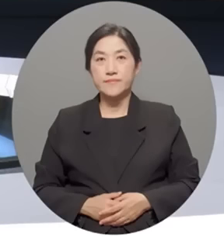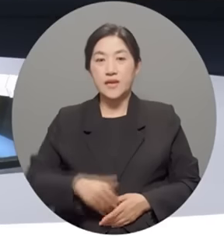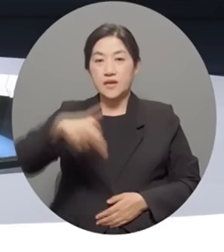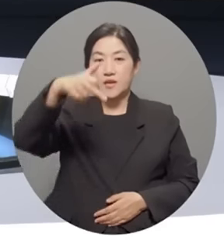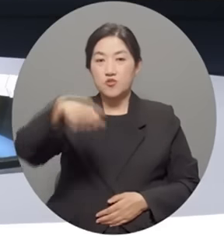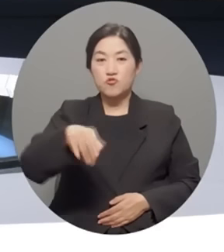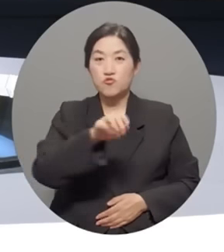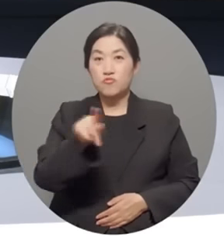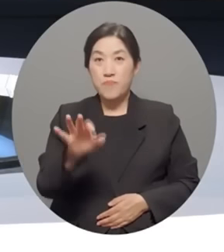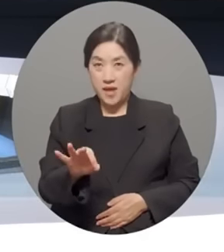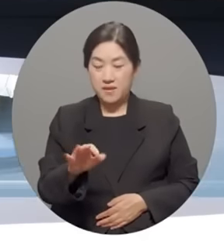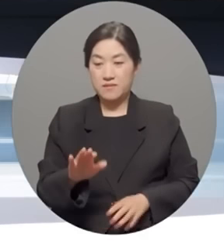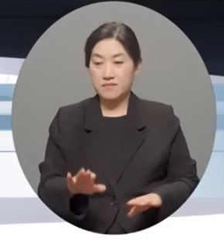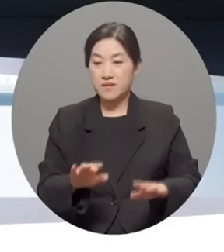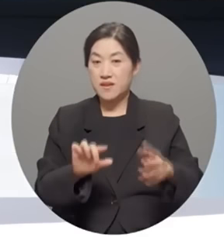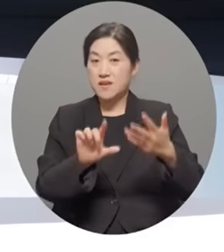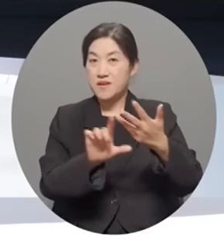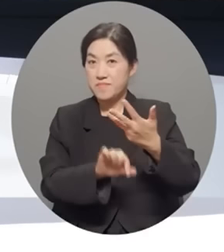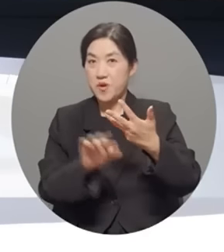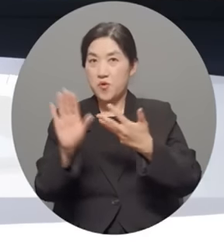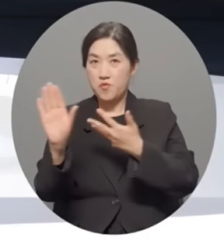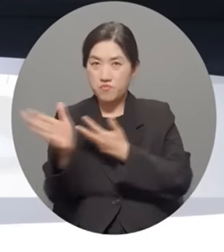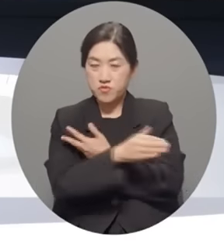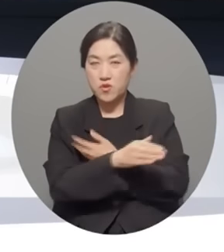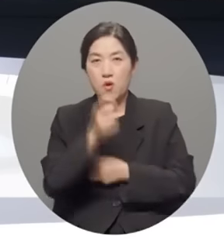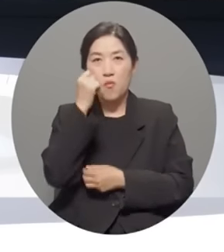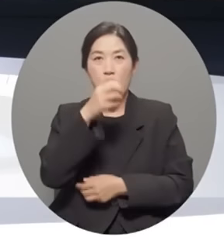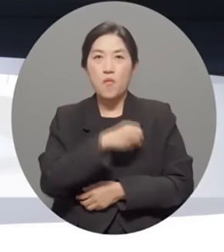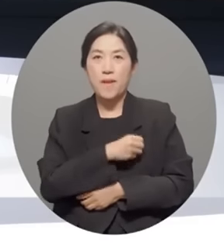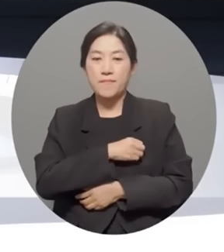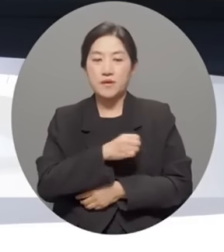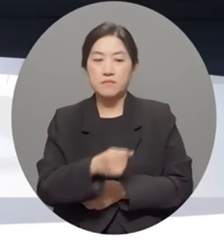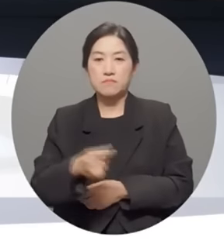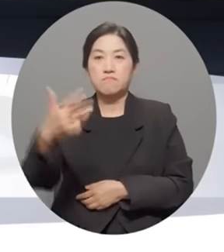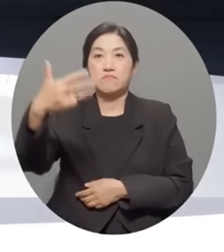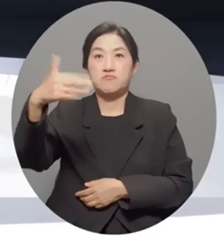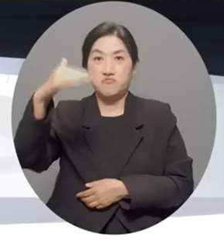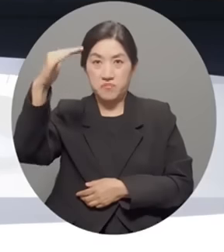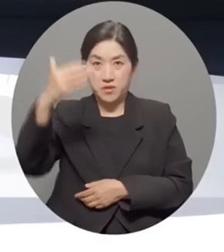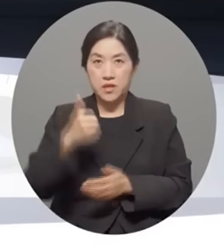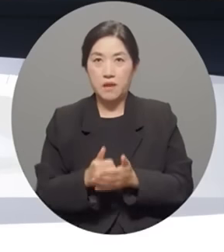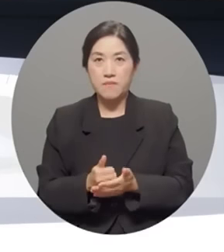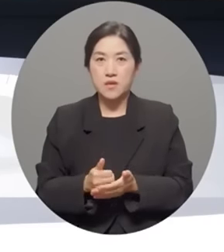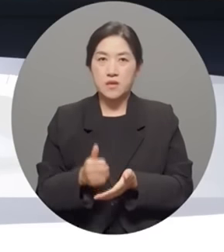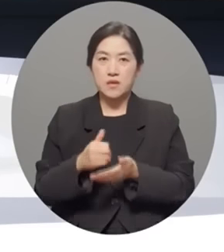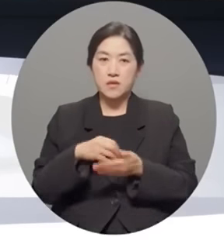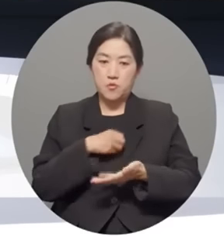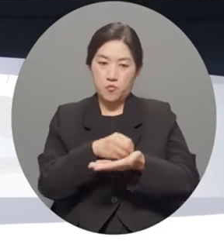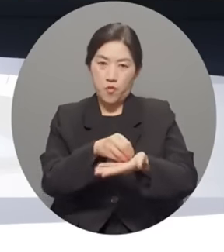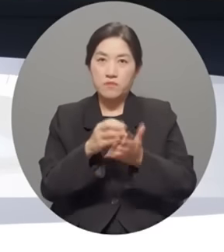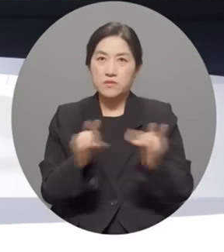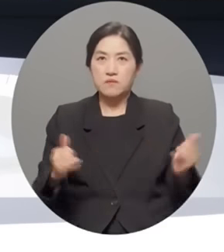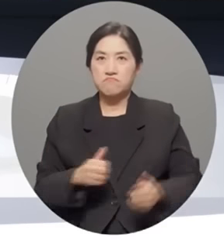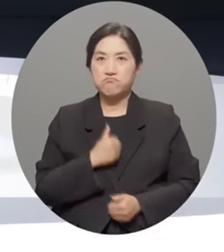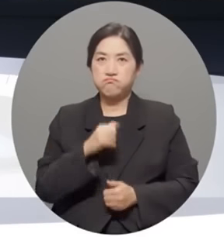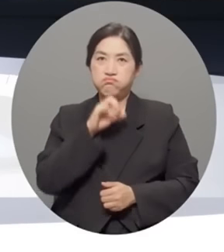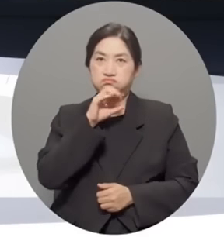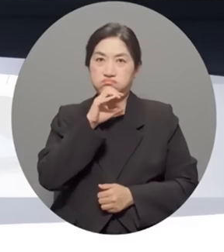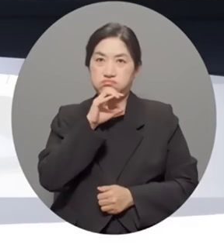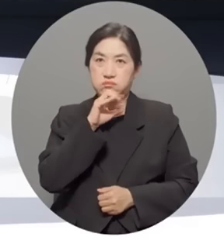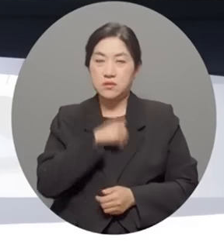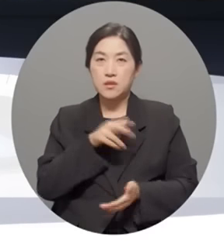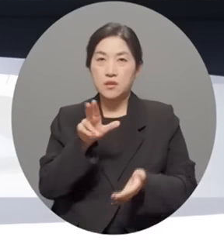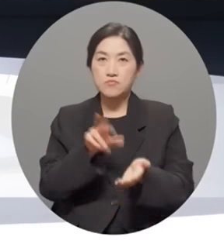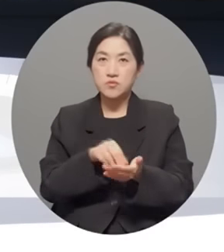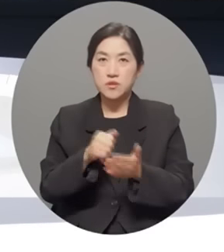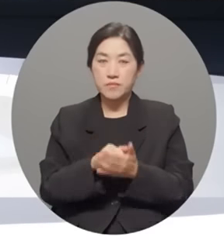쿠팡이 오는 8월부터 월 회비를 8,000원 수준까지 올리면서 고객들의 불만이 커지고 있는데요 문제는 결제할